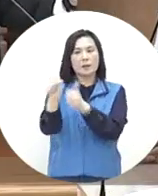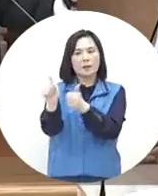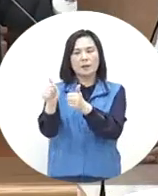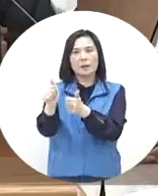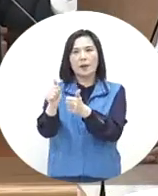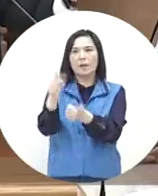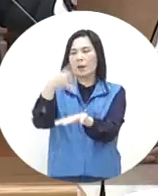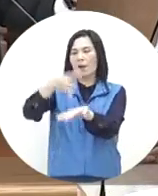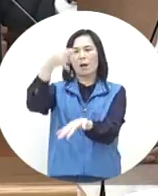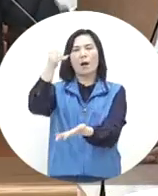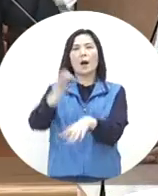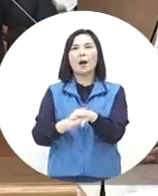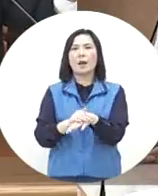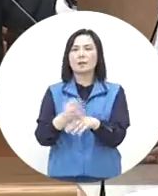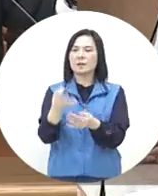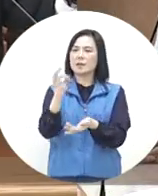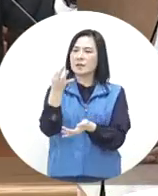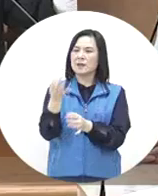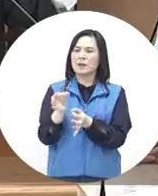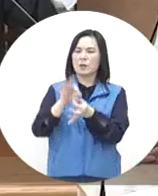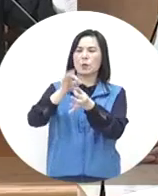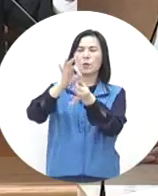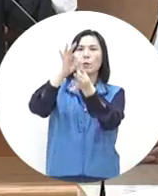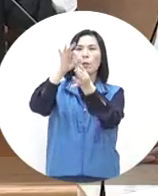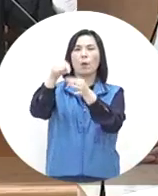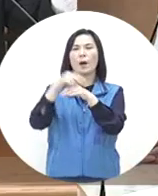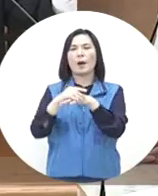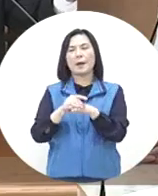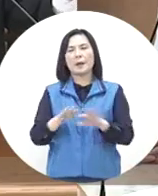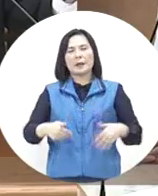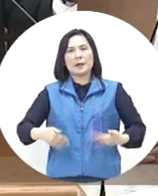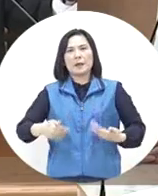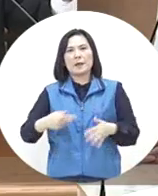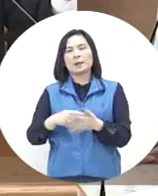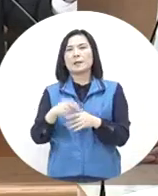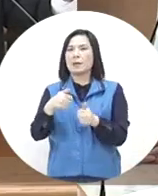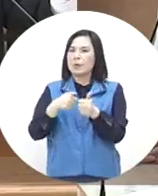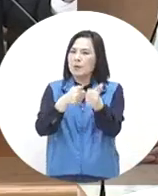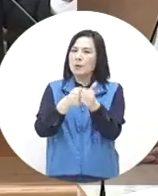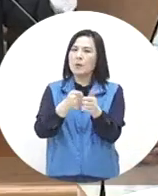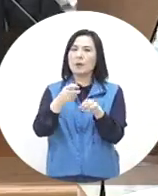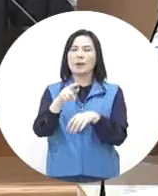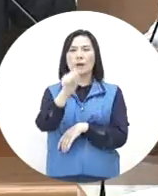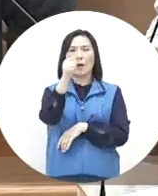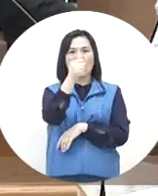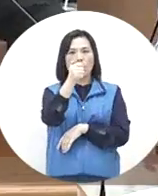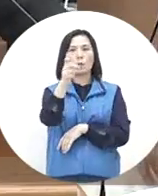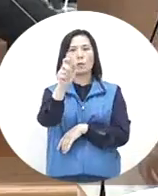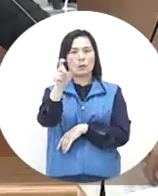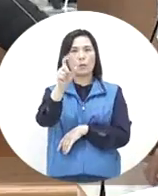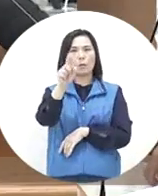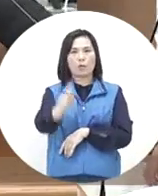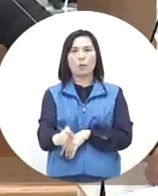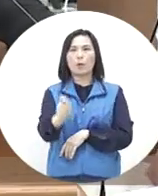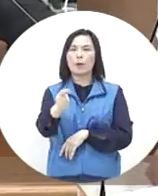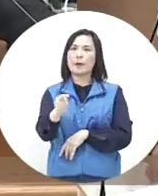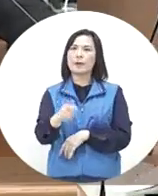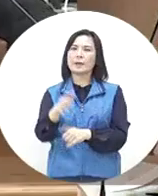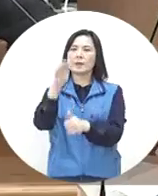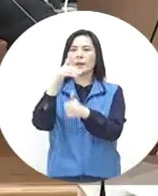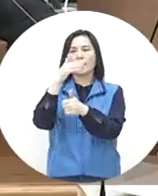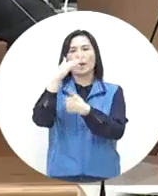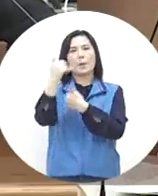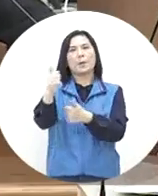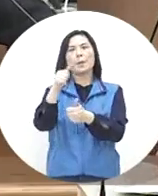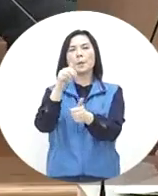预算，要被标准，我嘛计八百四，我们现在已经追加到五六十亿了，到现在还没有标准。 市长，我相信啦，你嘛是想要紧甲做